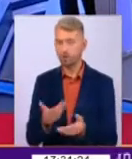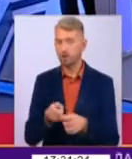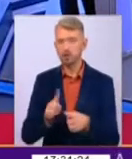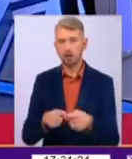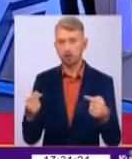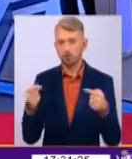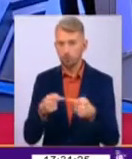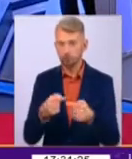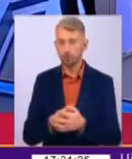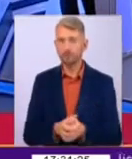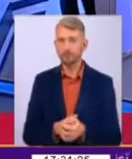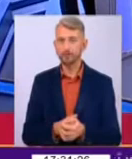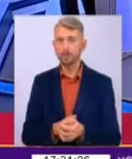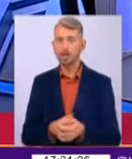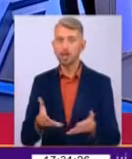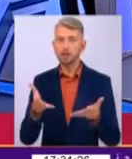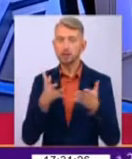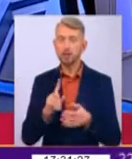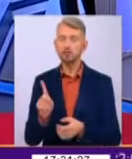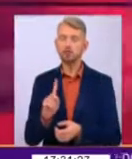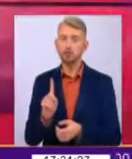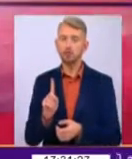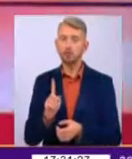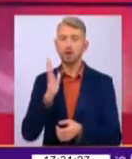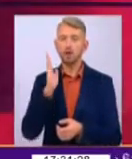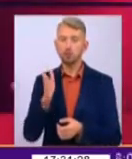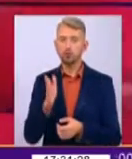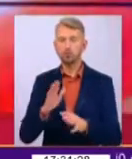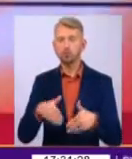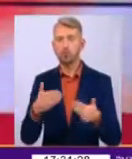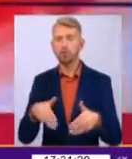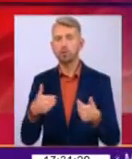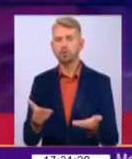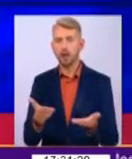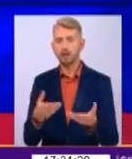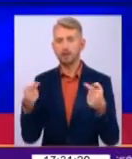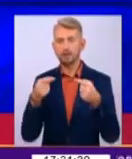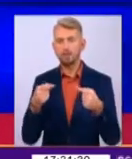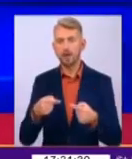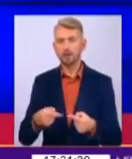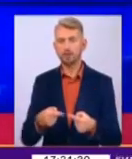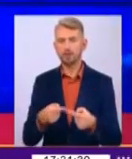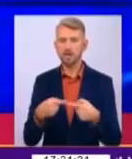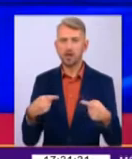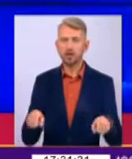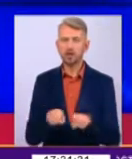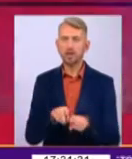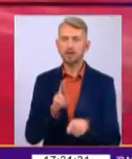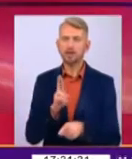однозначно. Ясно, що будуть пропонуватись певні речі, такі